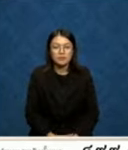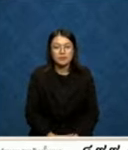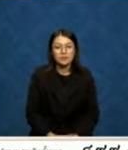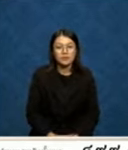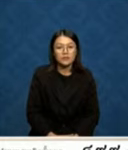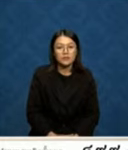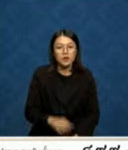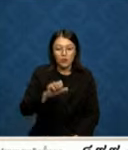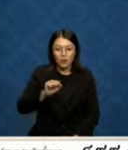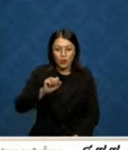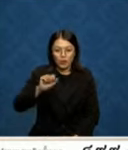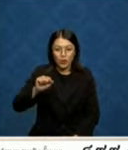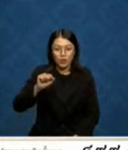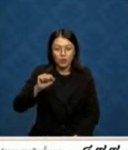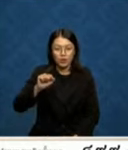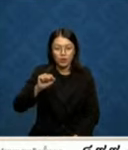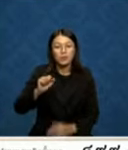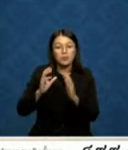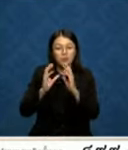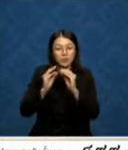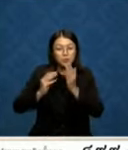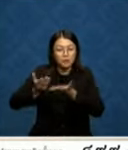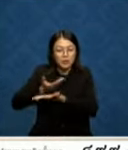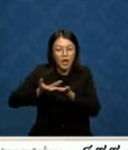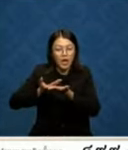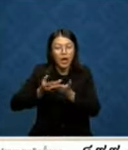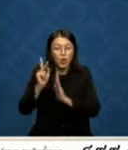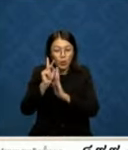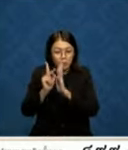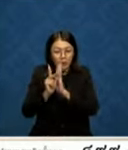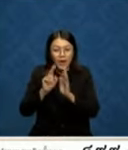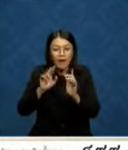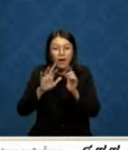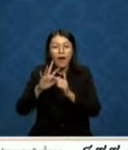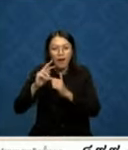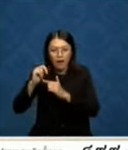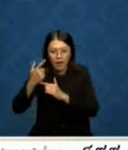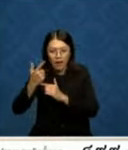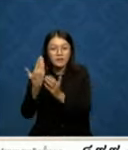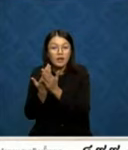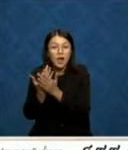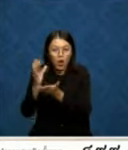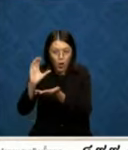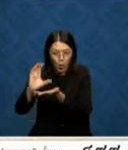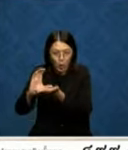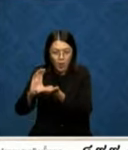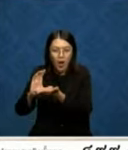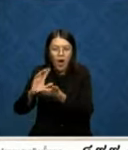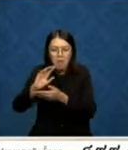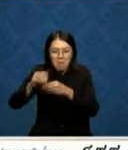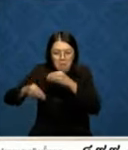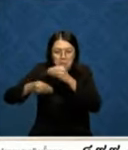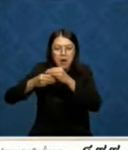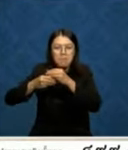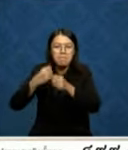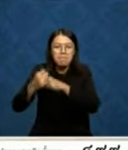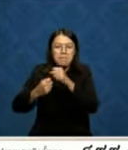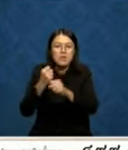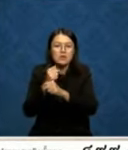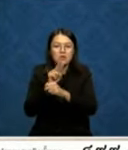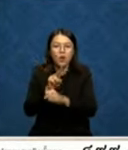ผู้แทนราษฎรได้ประชุมพิจารณาร่างพระราชบัญญัติงบประมาณรายจ่ายเพิ่มเติมประจำปีงบประมาณ